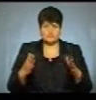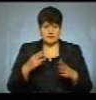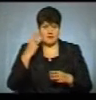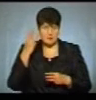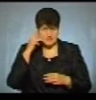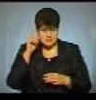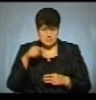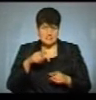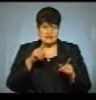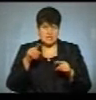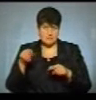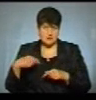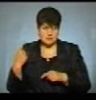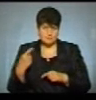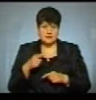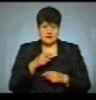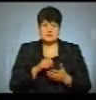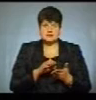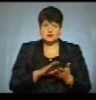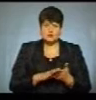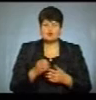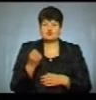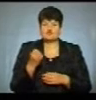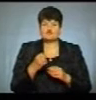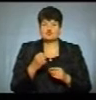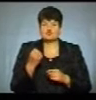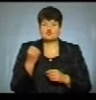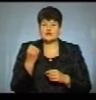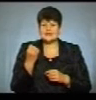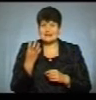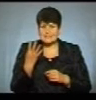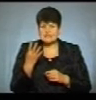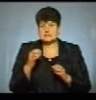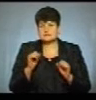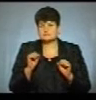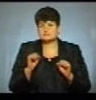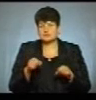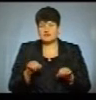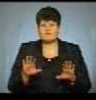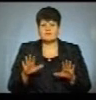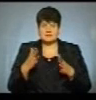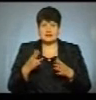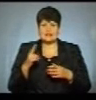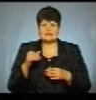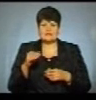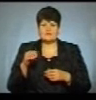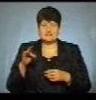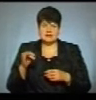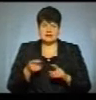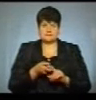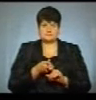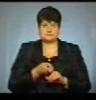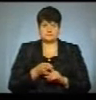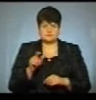знаємо, Закарпатська область, тут реєструється 14 ймовірних випадків дифтерії серед контактних